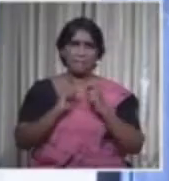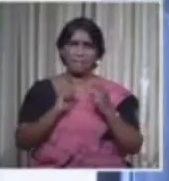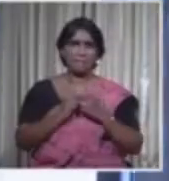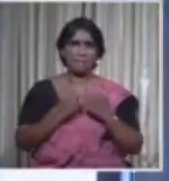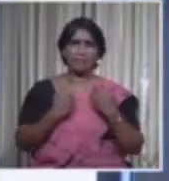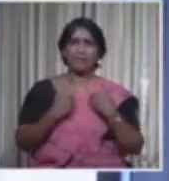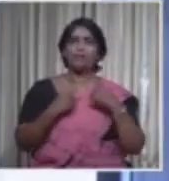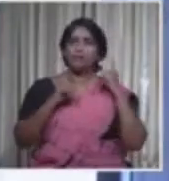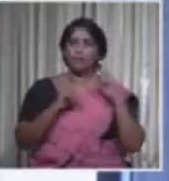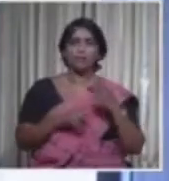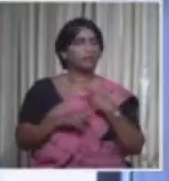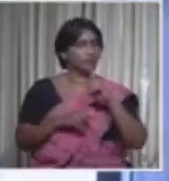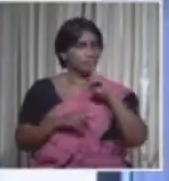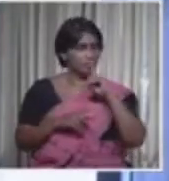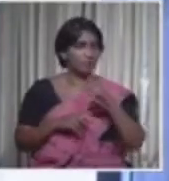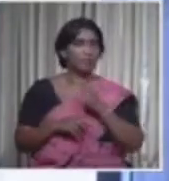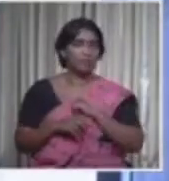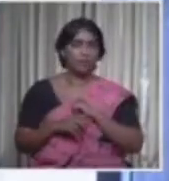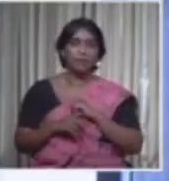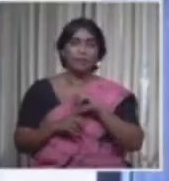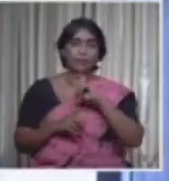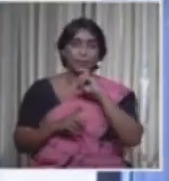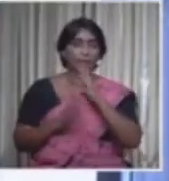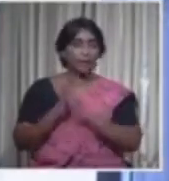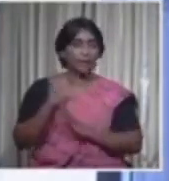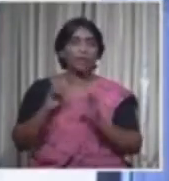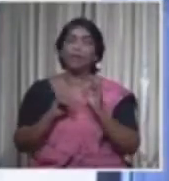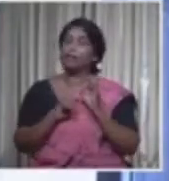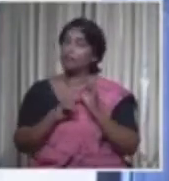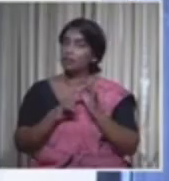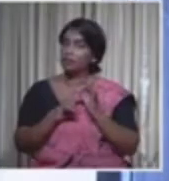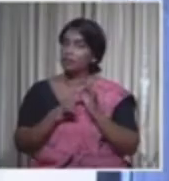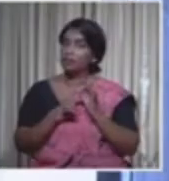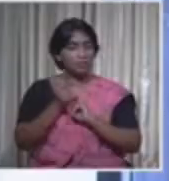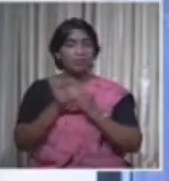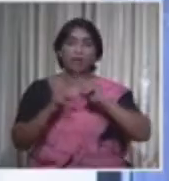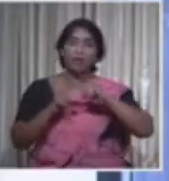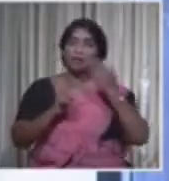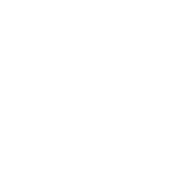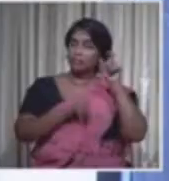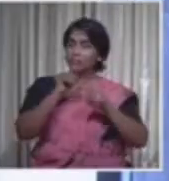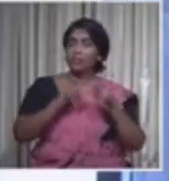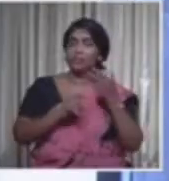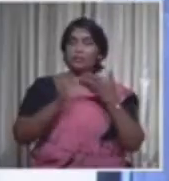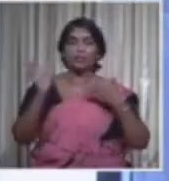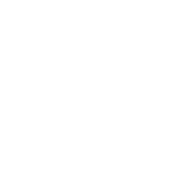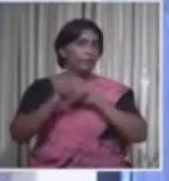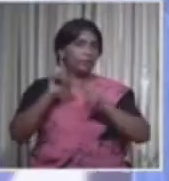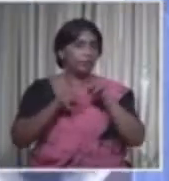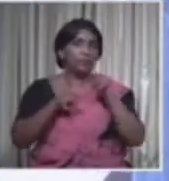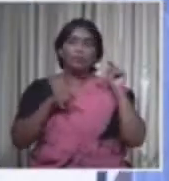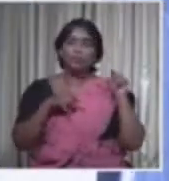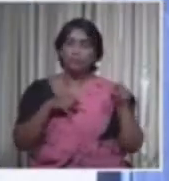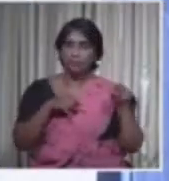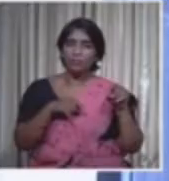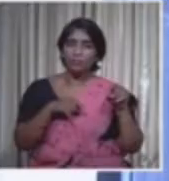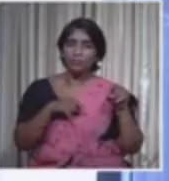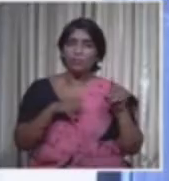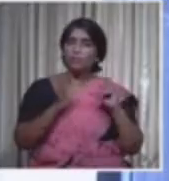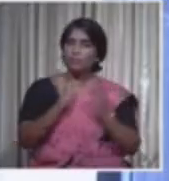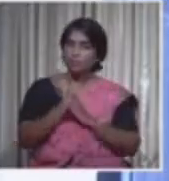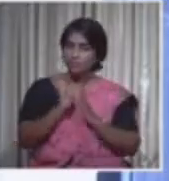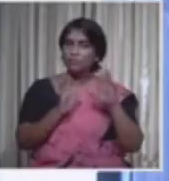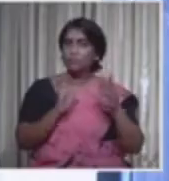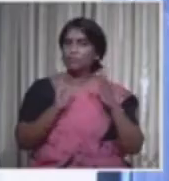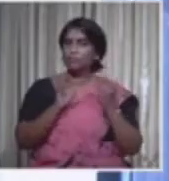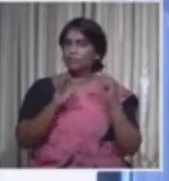உறுப்பினர்கள் அமைச்சர் அலி சப்ரியாவுடன் பேசி அதே போன்று இன்னும் அரசு உயர் தலைவர்களுடன் பேசி இந்த சேலனியினால் ஏற்பட போகின்ற